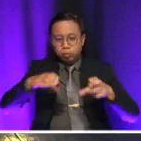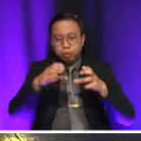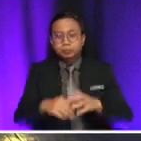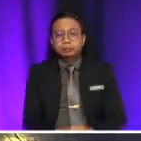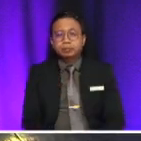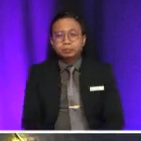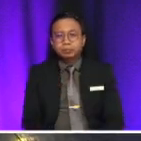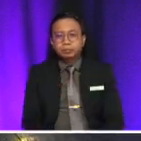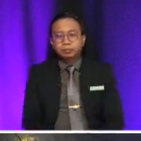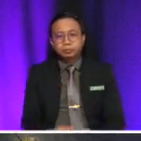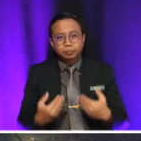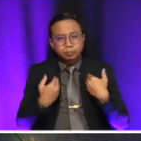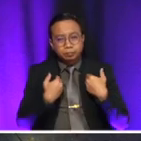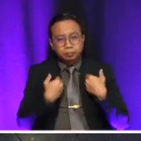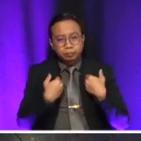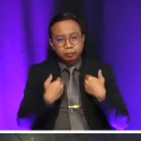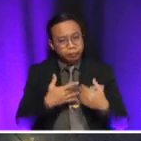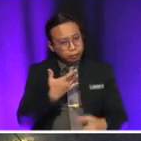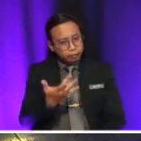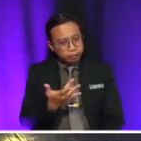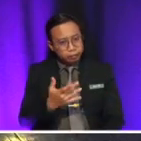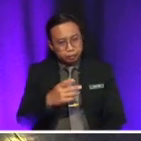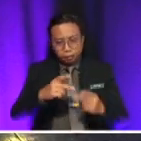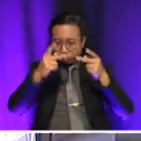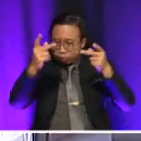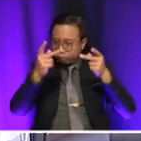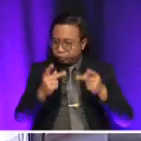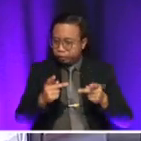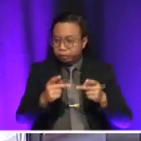evening Aduh rasanya proses